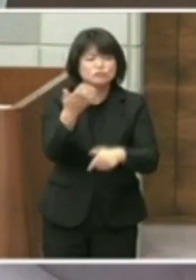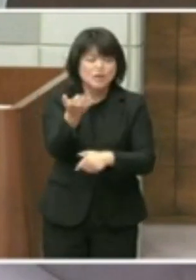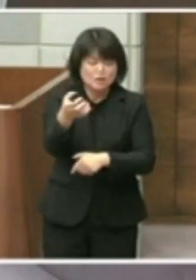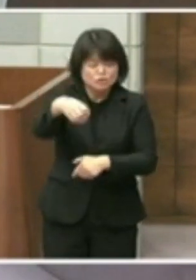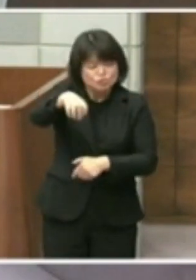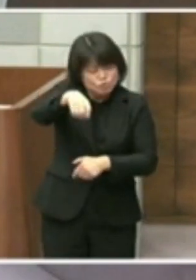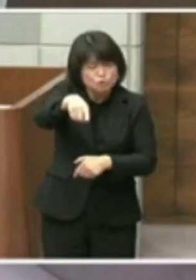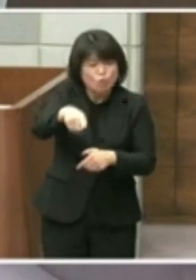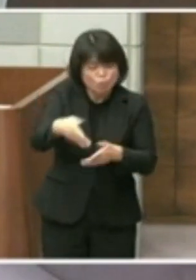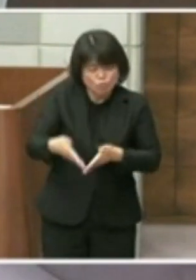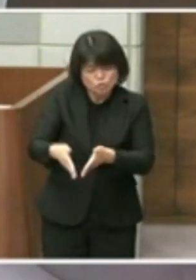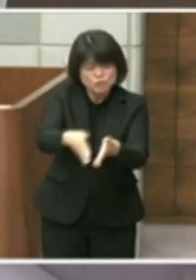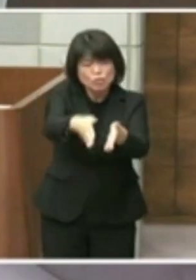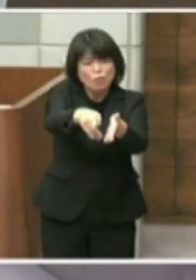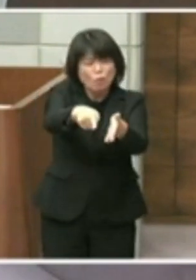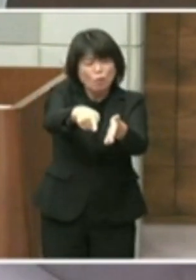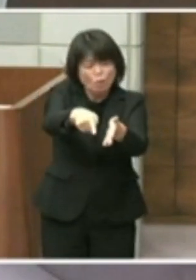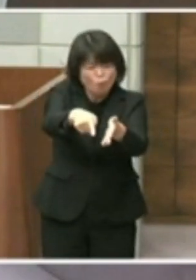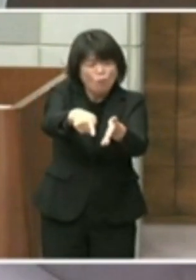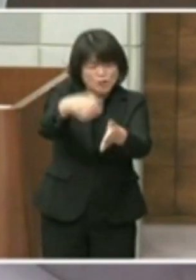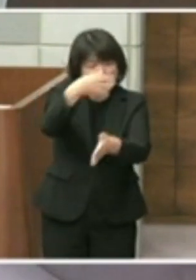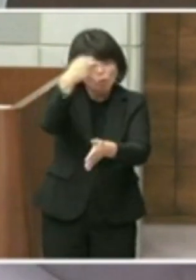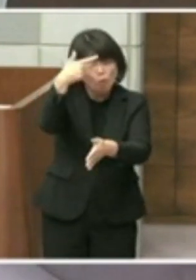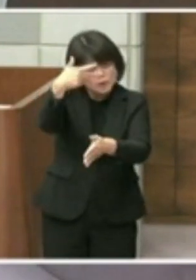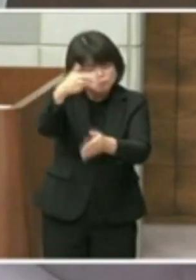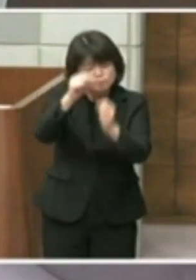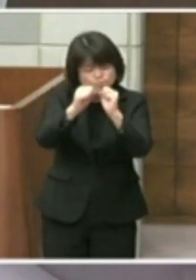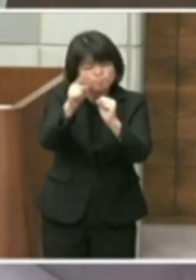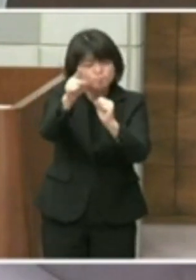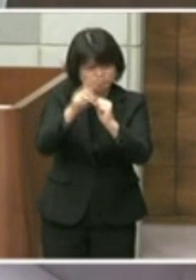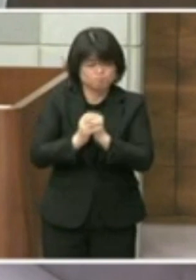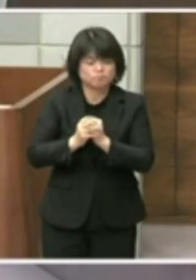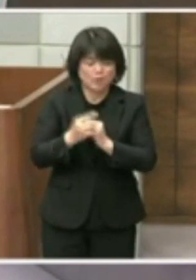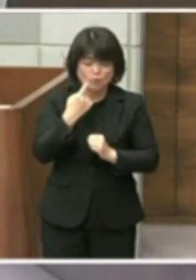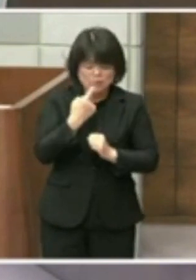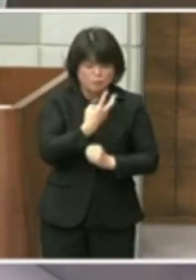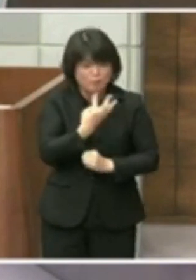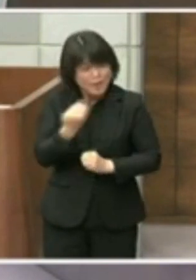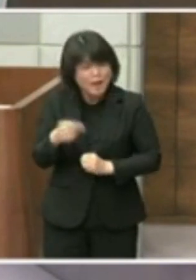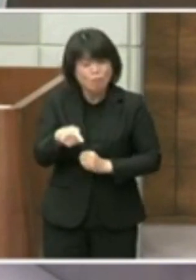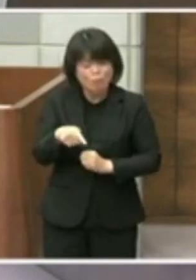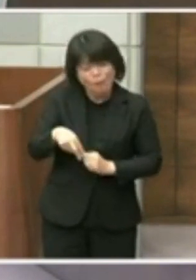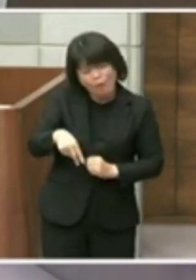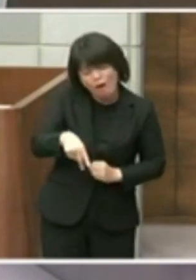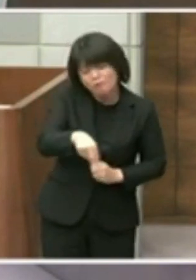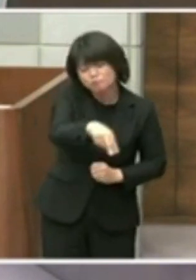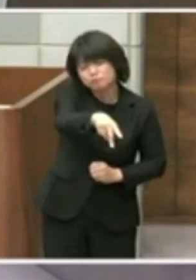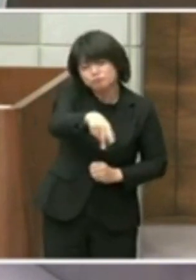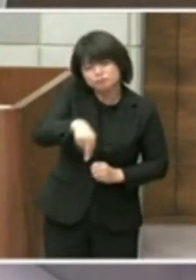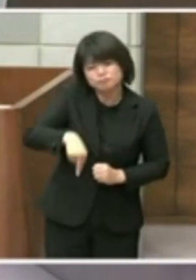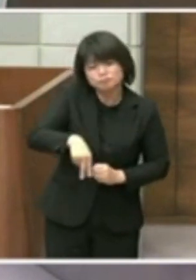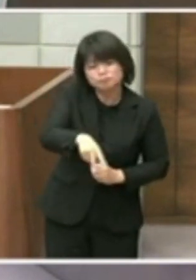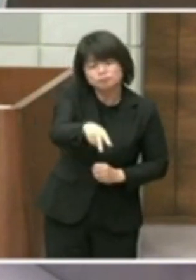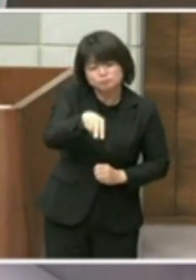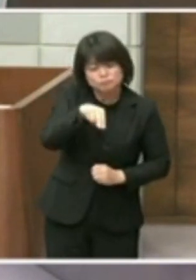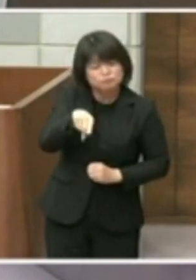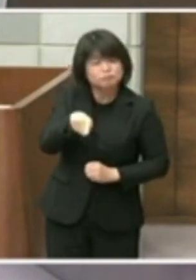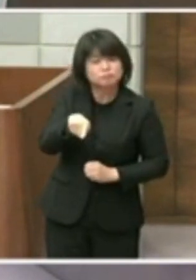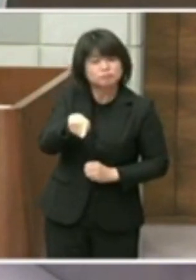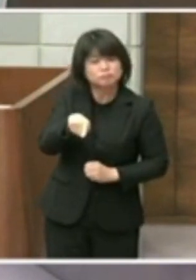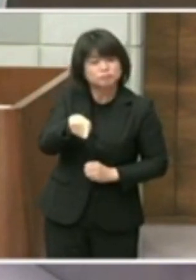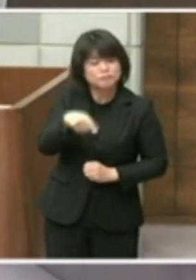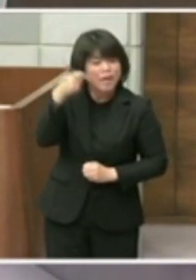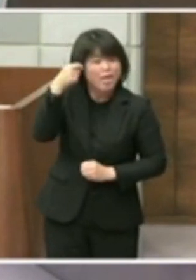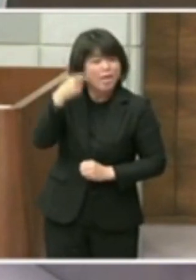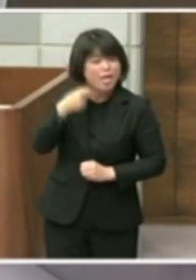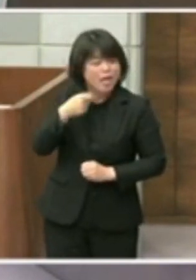年にわたり使用させていただいた経緯があります。私も何度も歩いておりますけれども、本当に江戸時代に